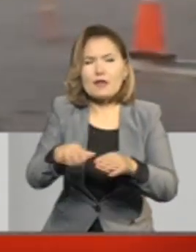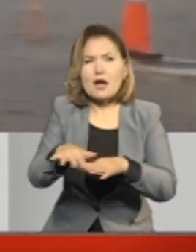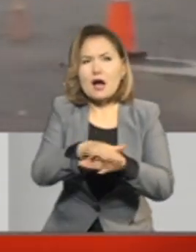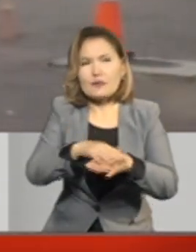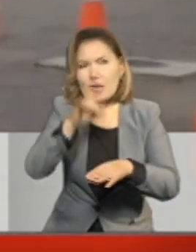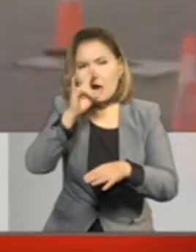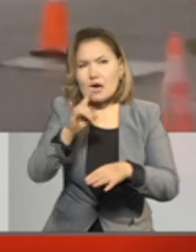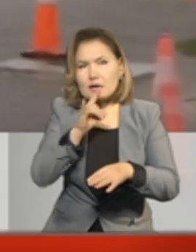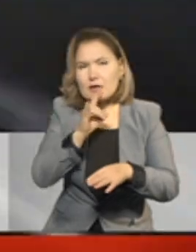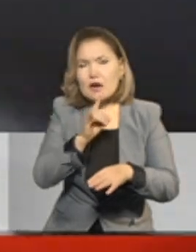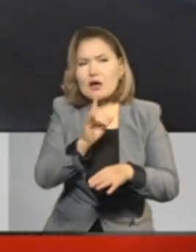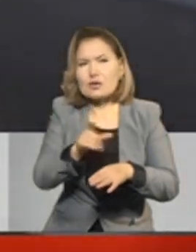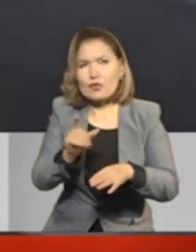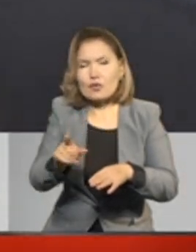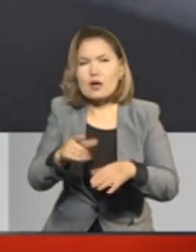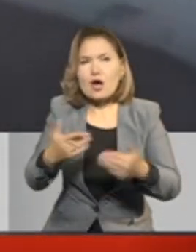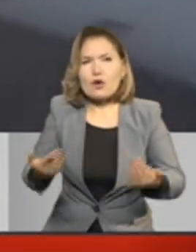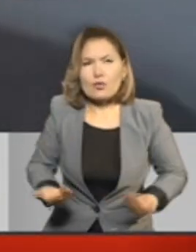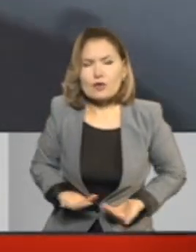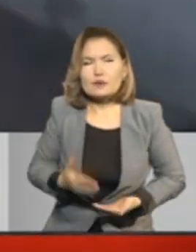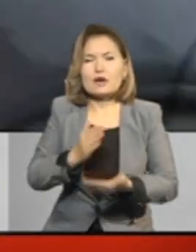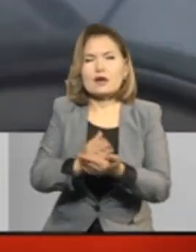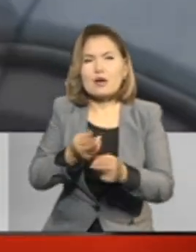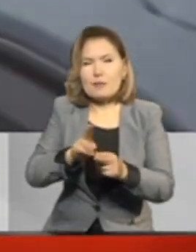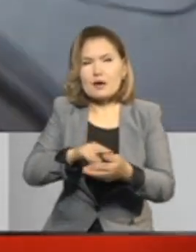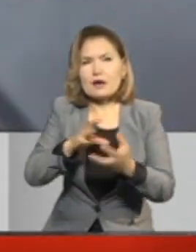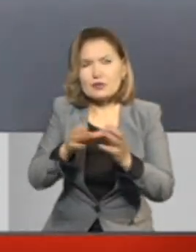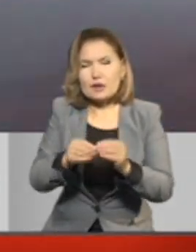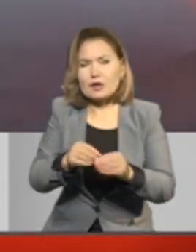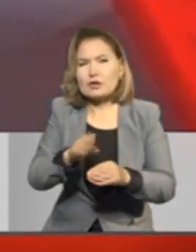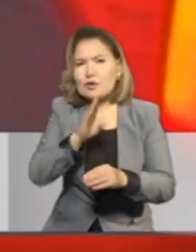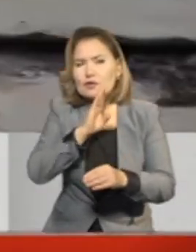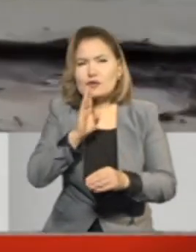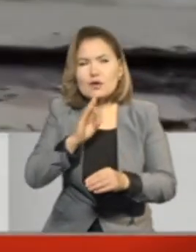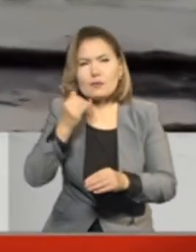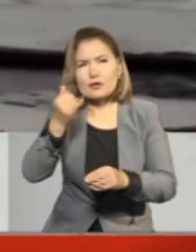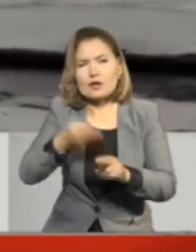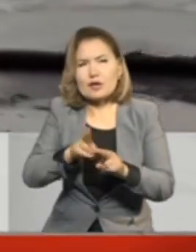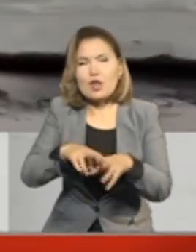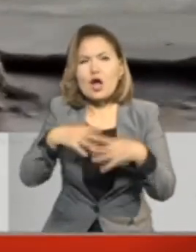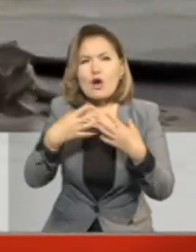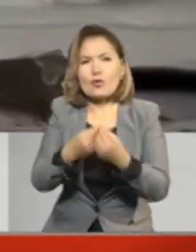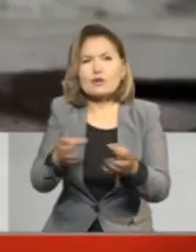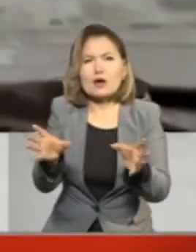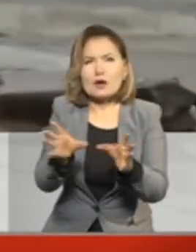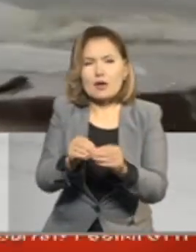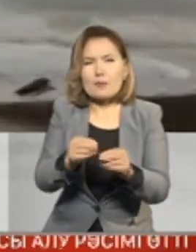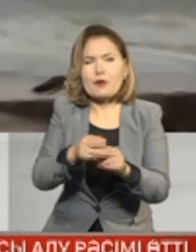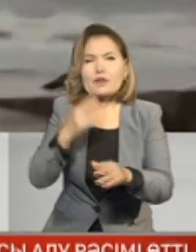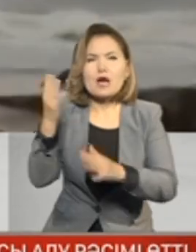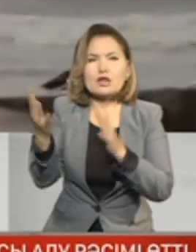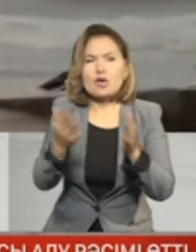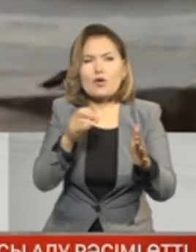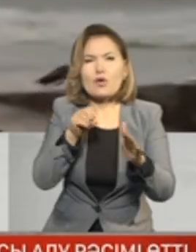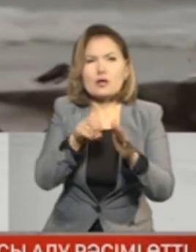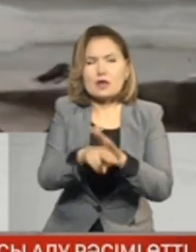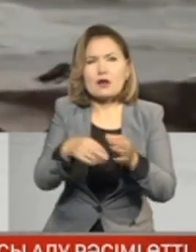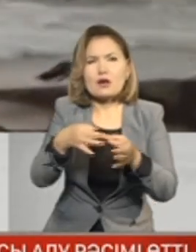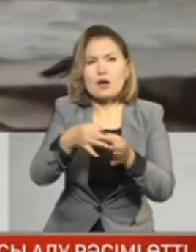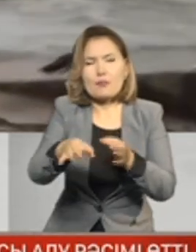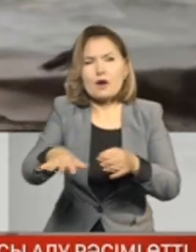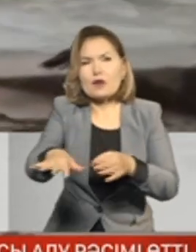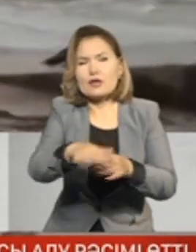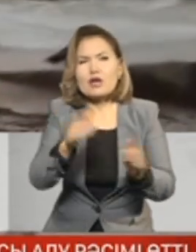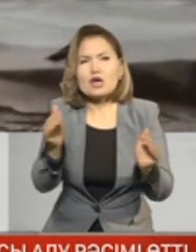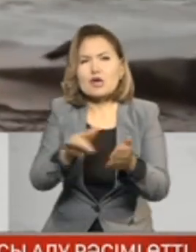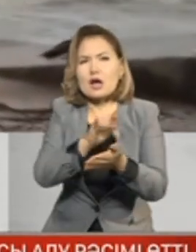қазақ отбасылары да аз емес. Бізбен байланысқа шыққан Шұға Арсанбекова кеше ғана отбасымен бірге дауылдан қашып Майамиге жақын